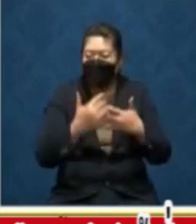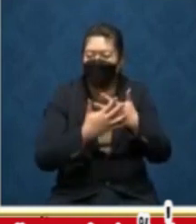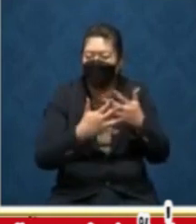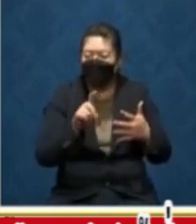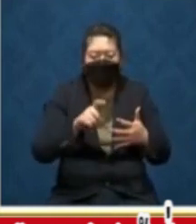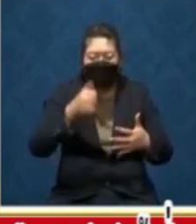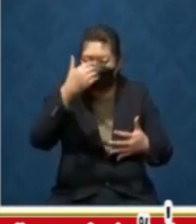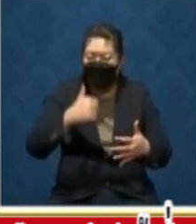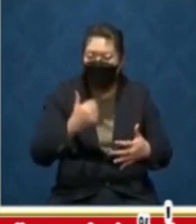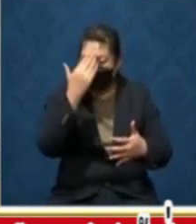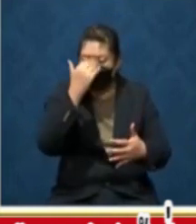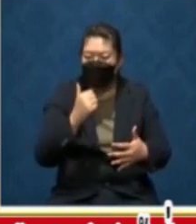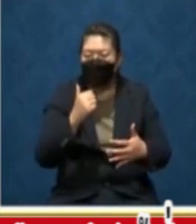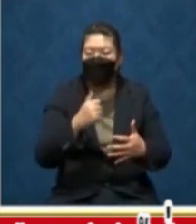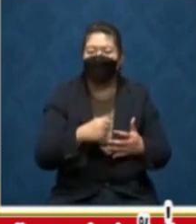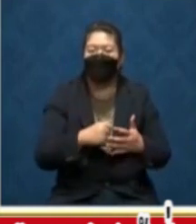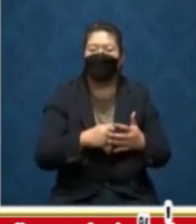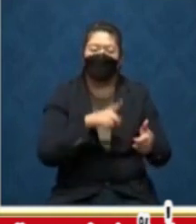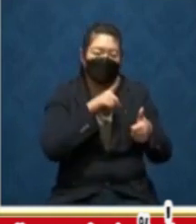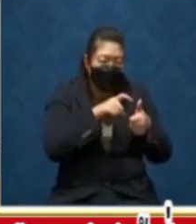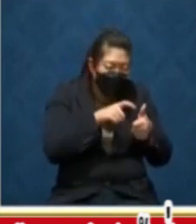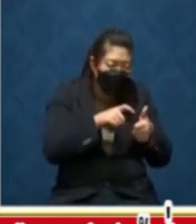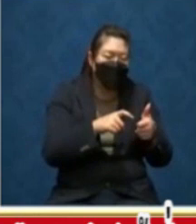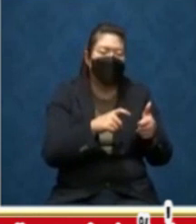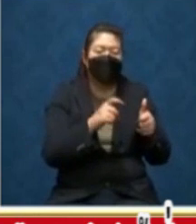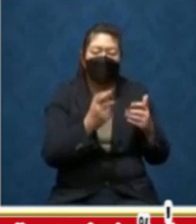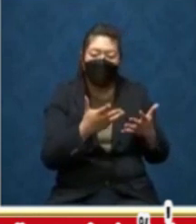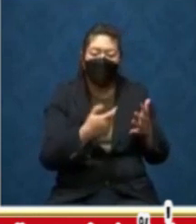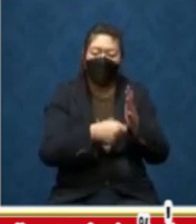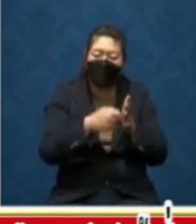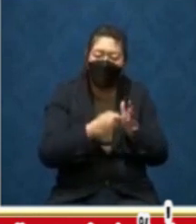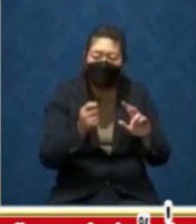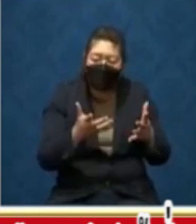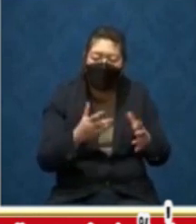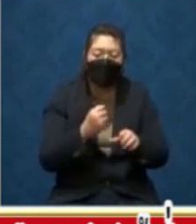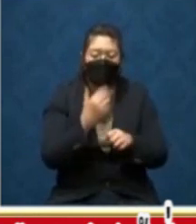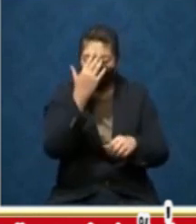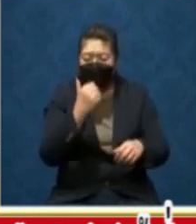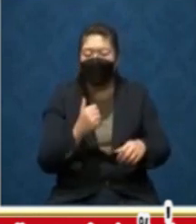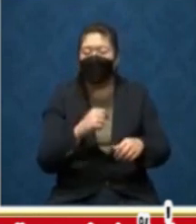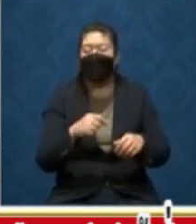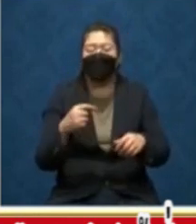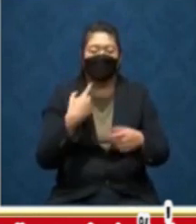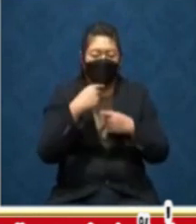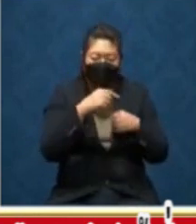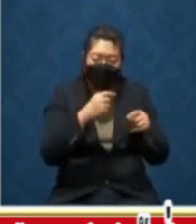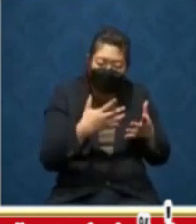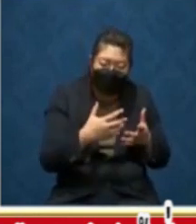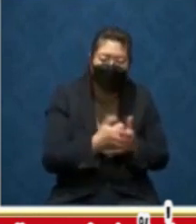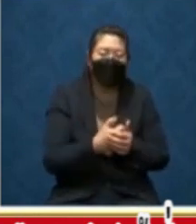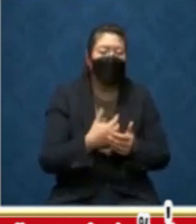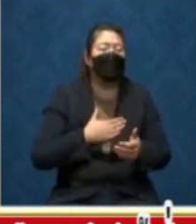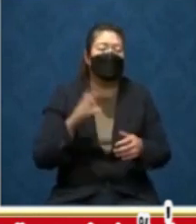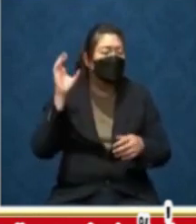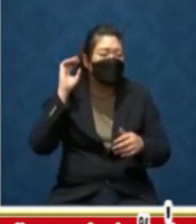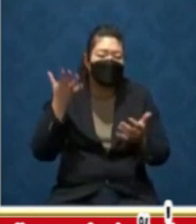ทำไมต้องถอนประกันเขาด้วยไม่มีการไต่สวนไม่มีเหตุผลอื่นเลยนี่ตอบไม่ได้ถ้าตอบไม่ได้จะให้ผมเชื่อยัง